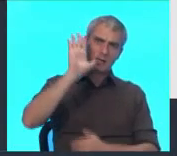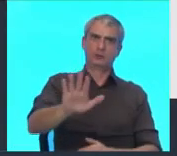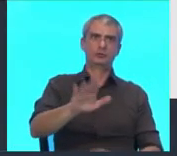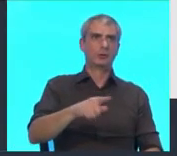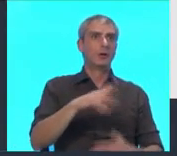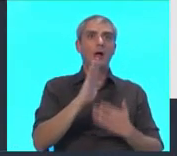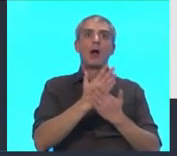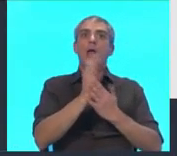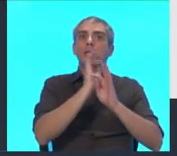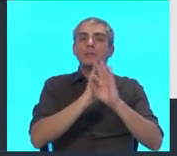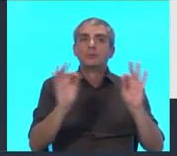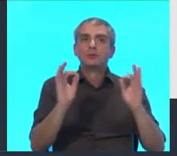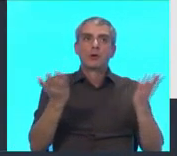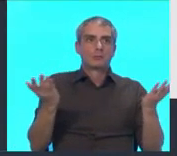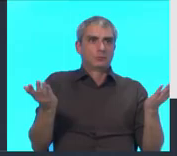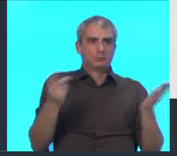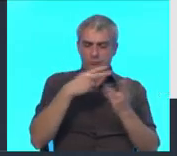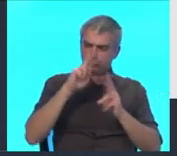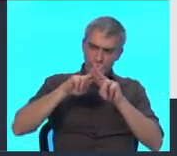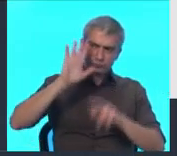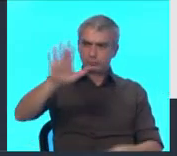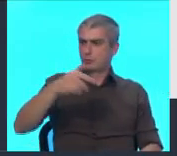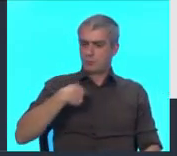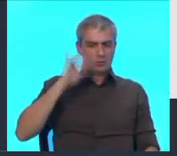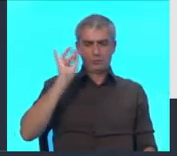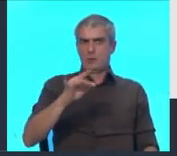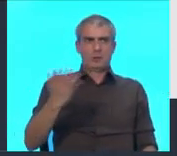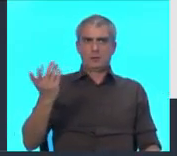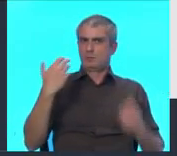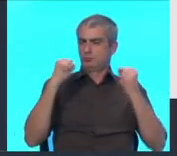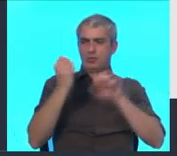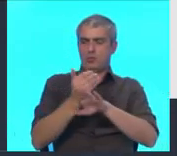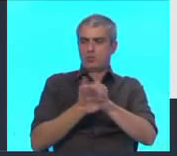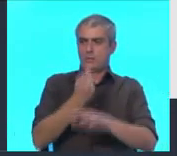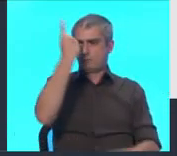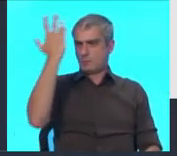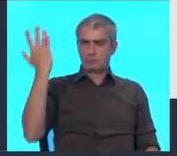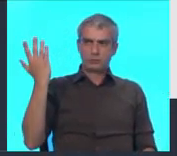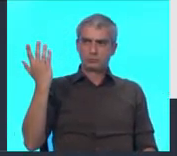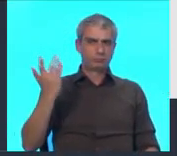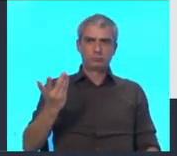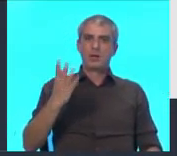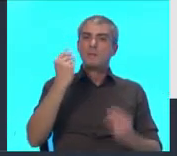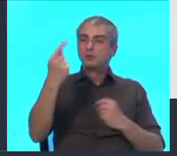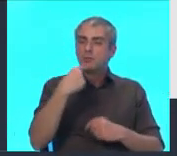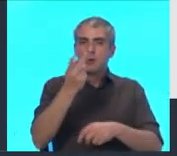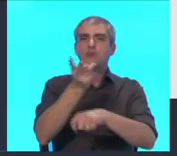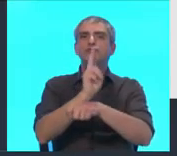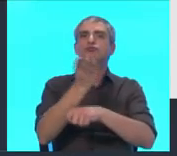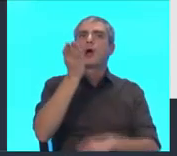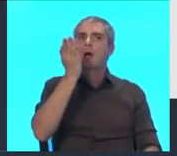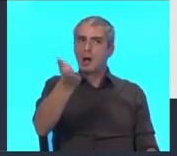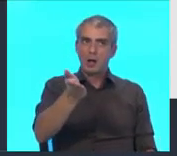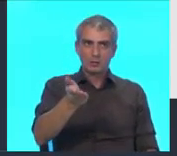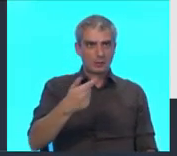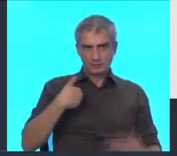מצוינת, מבחינתם יש שאלה שם, אנחנו מתנגדים בכל תקשח לשחרור מוקדם שלו. הרבה ממה שהוא אומר בשקר, ושמח